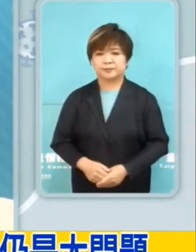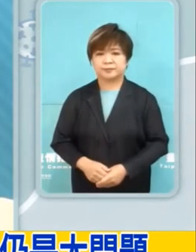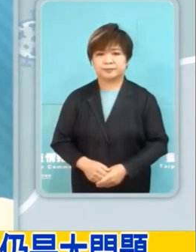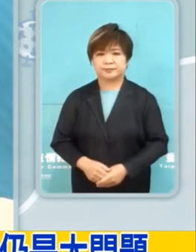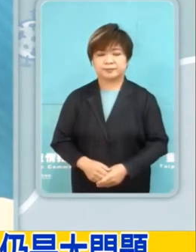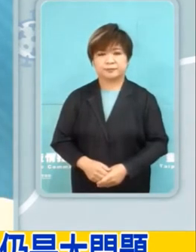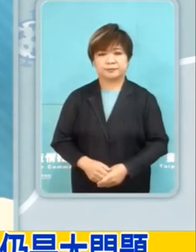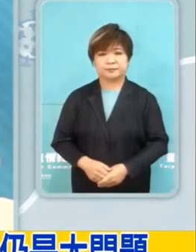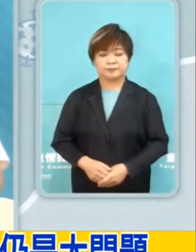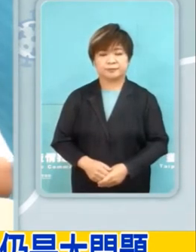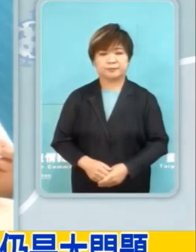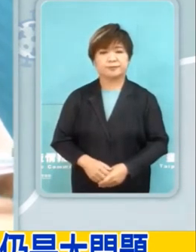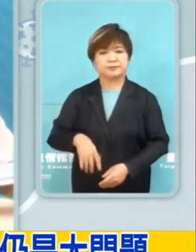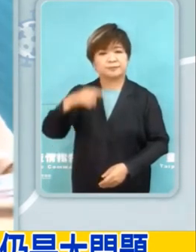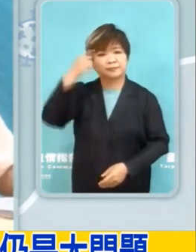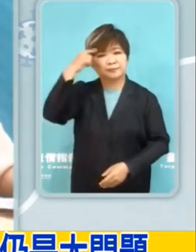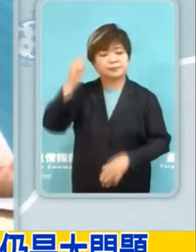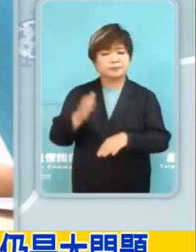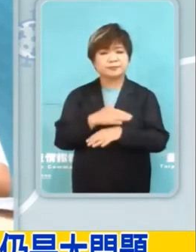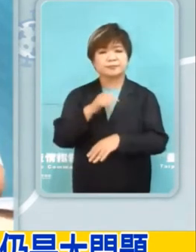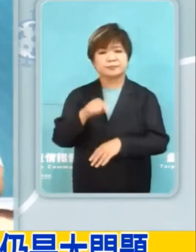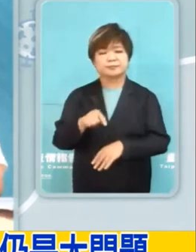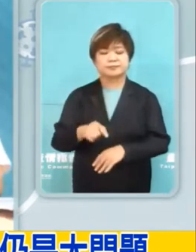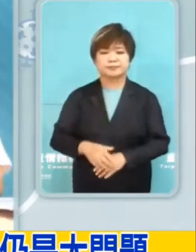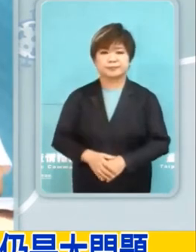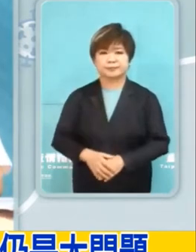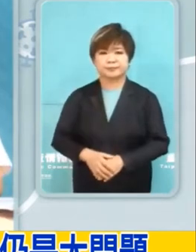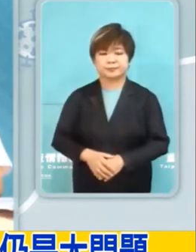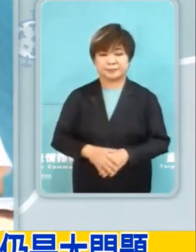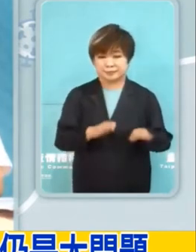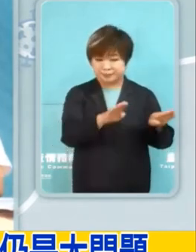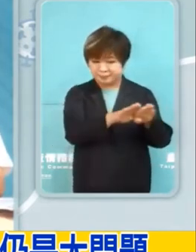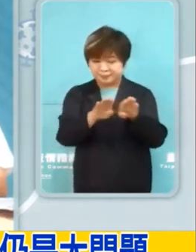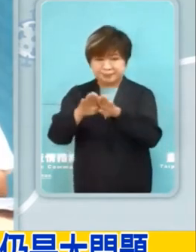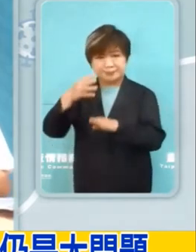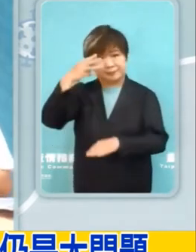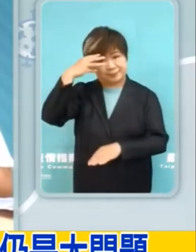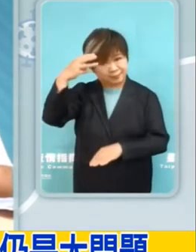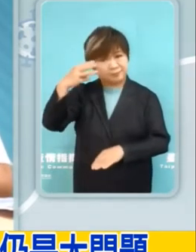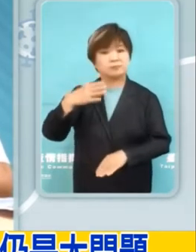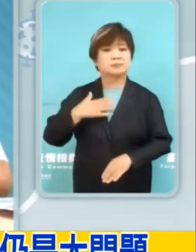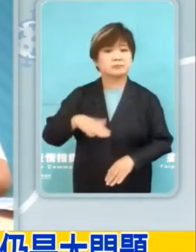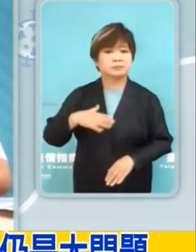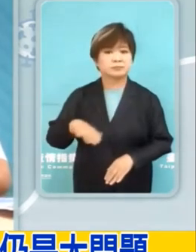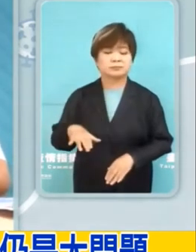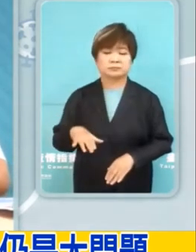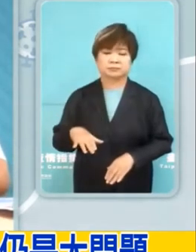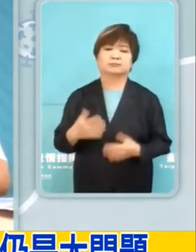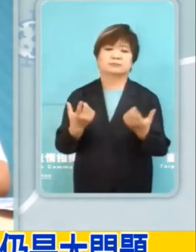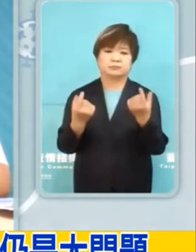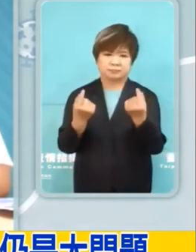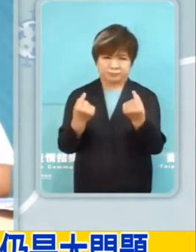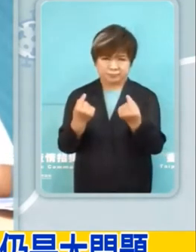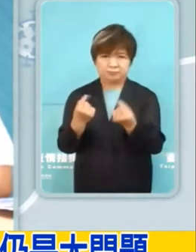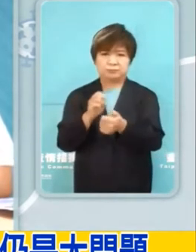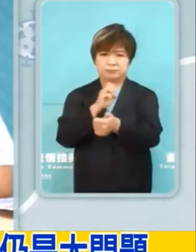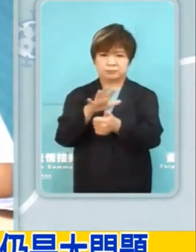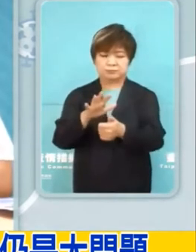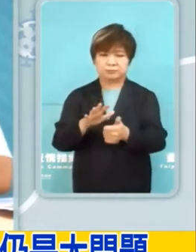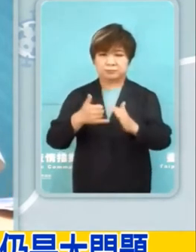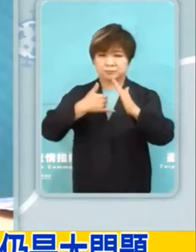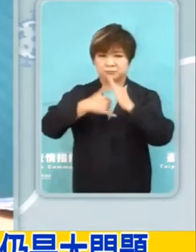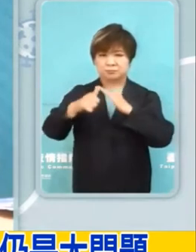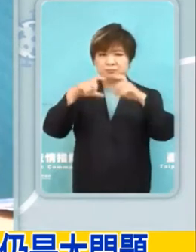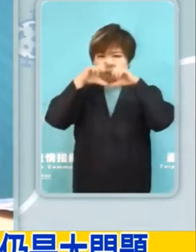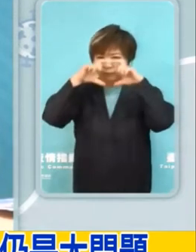那么明天起要三天的连假，你知道一样，这个出门随身